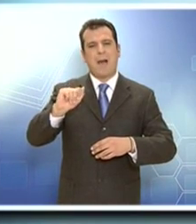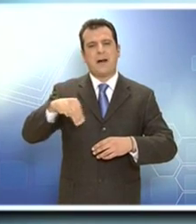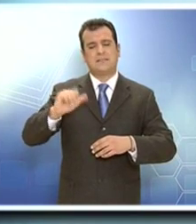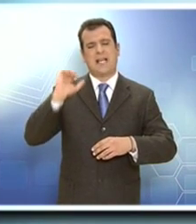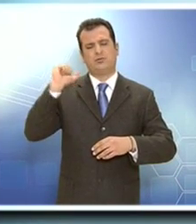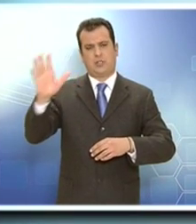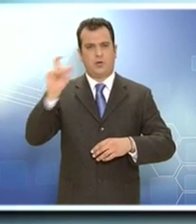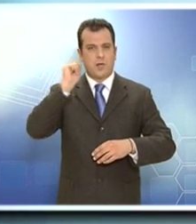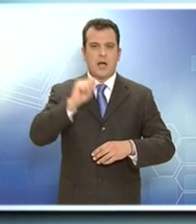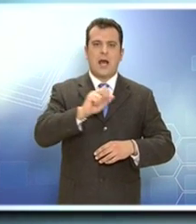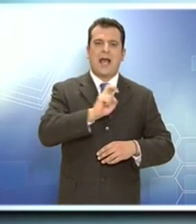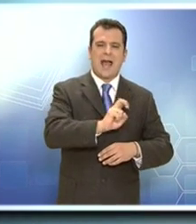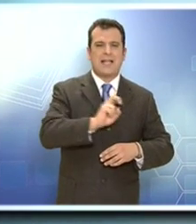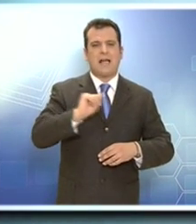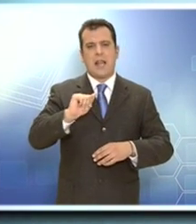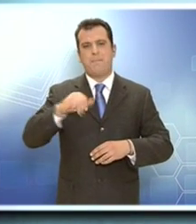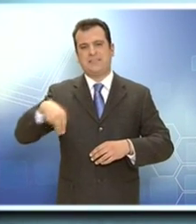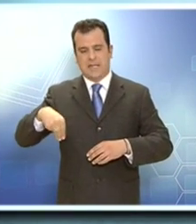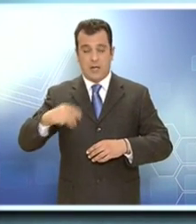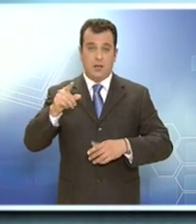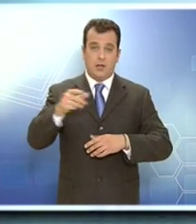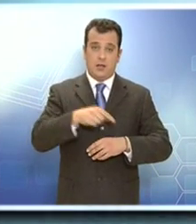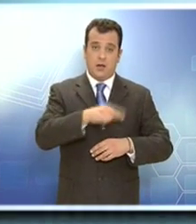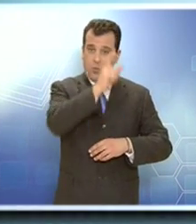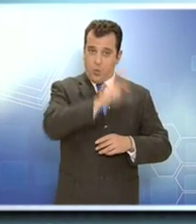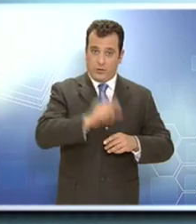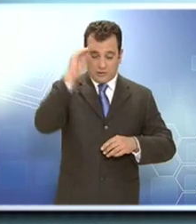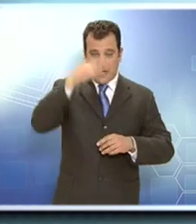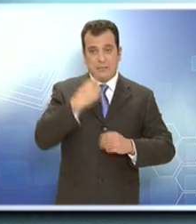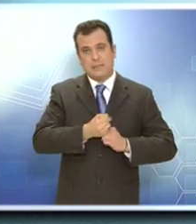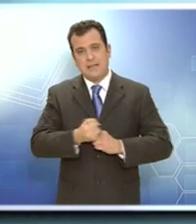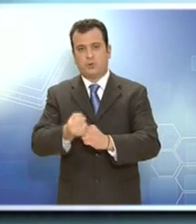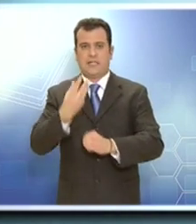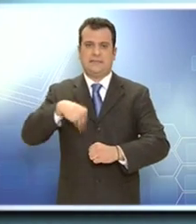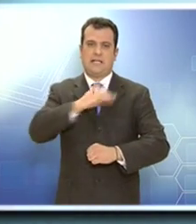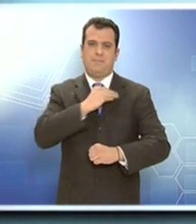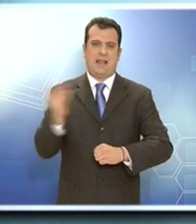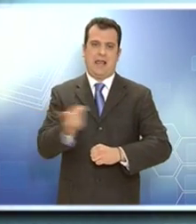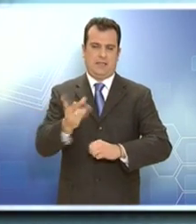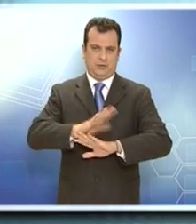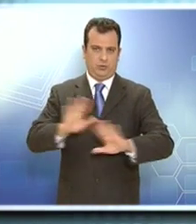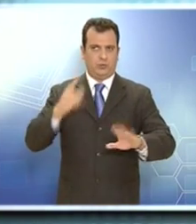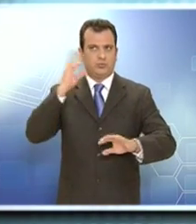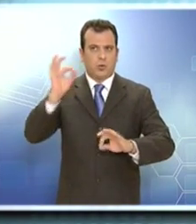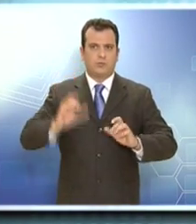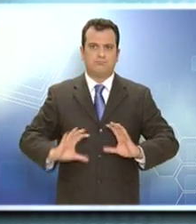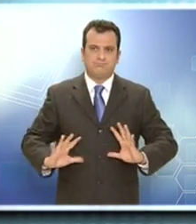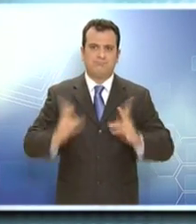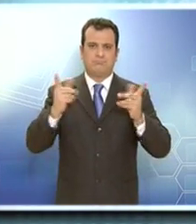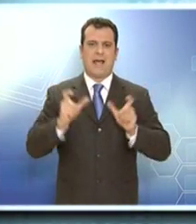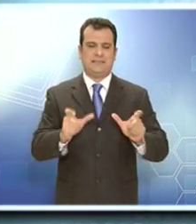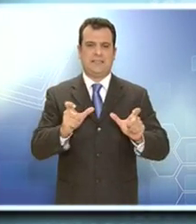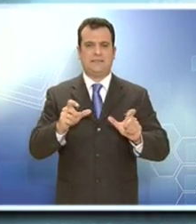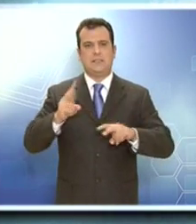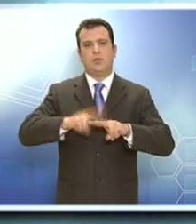εξωτερικό, Χάλαντ Μεσάλ, για να τους εκφράσει την υποστήριξη του Ιράν στην Παλαιστινιακή, όπως είπε, αντίσταση ενάντια στις